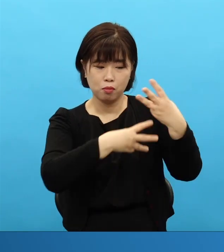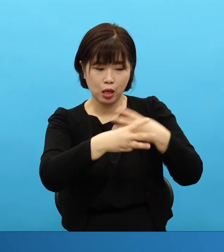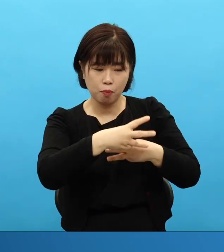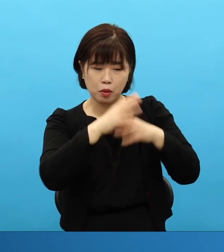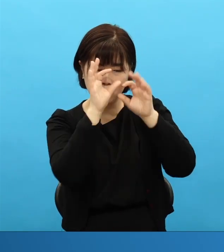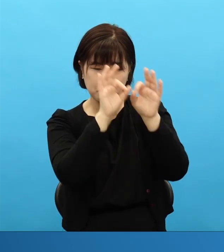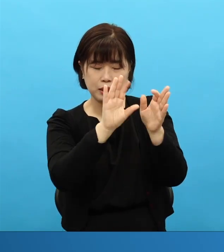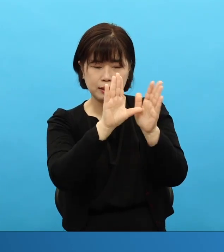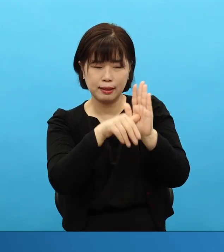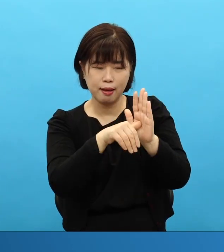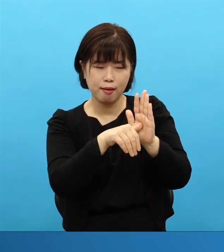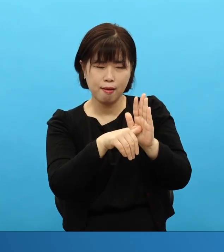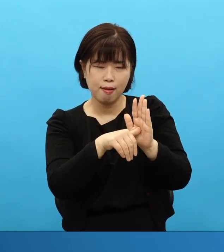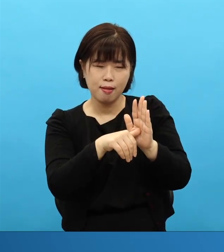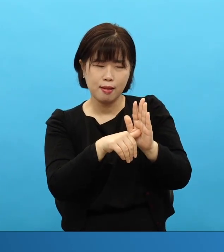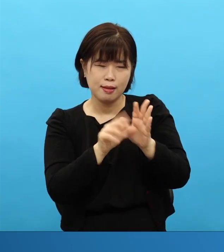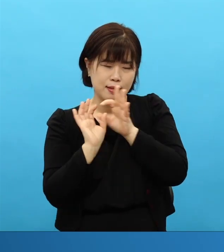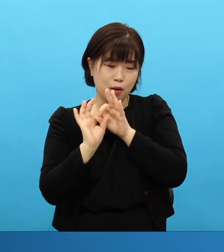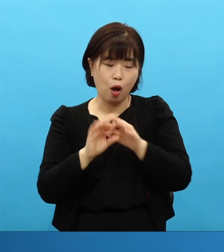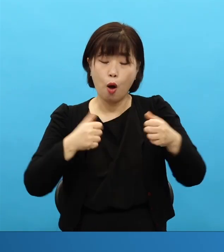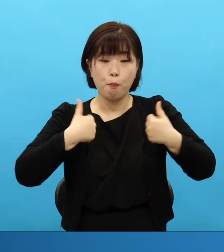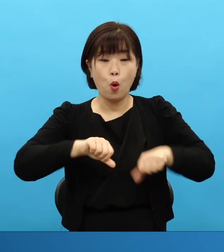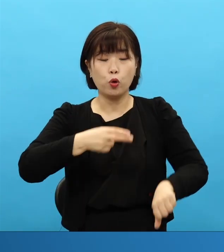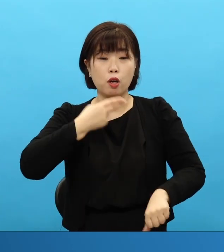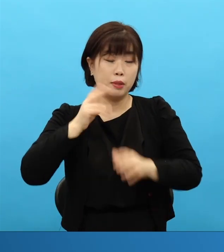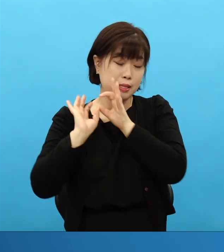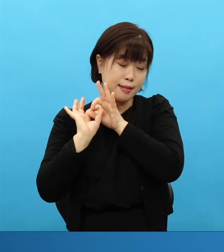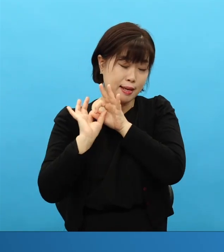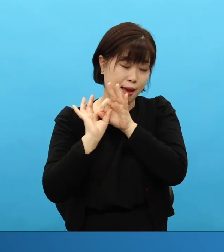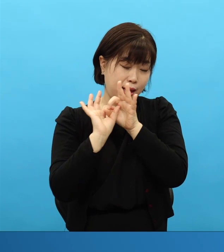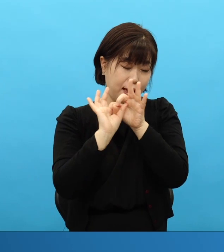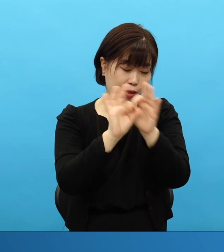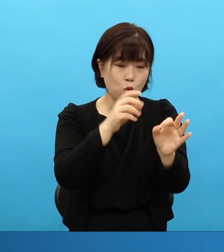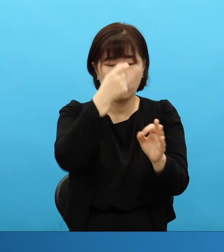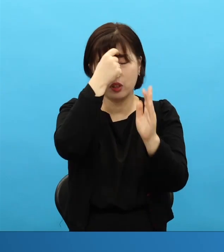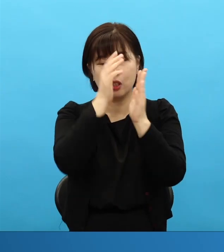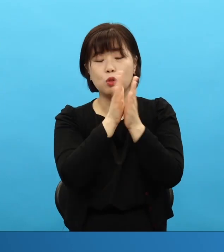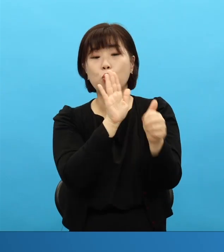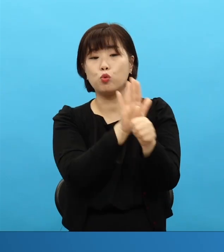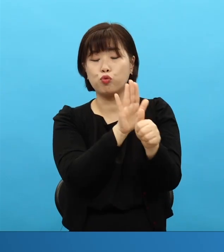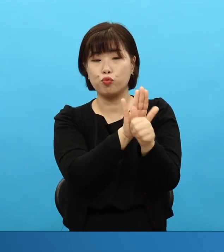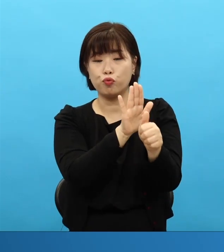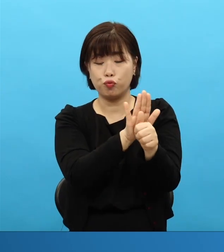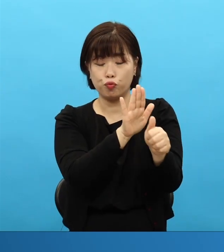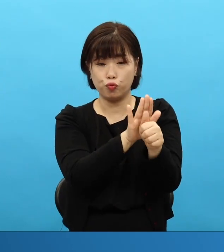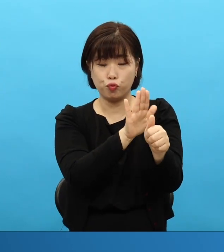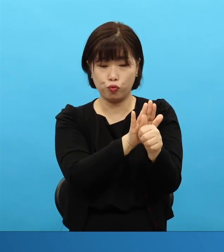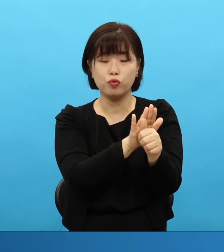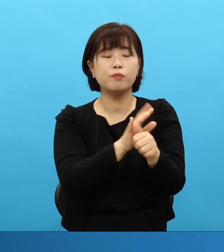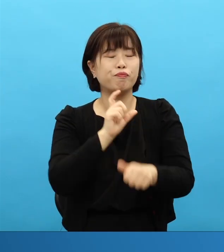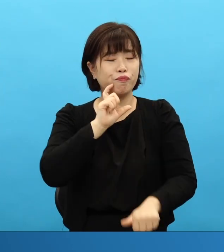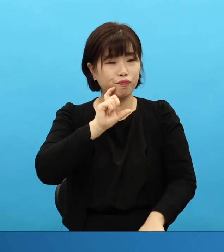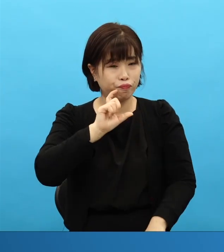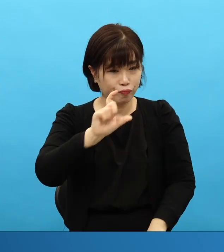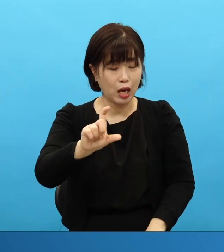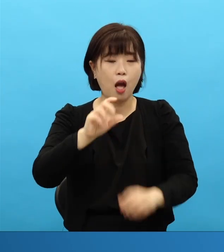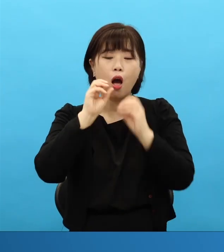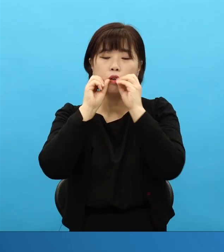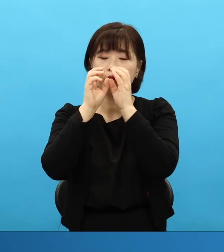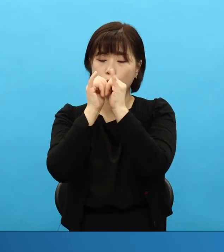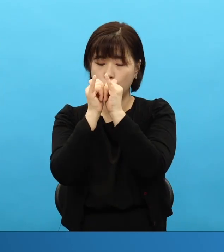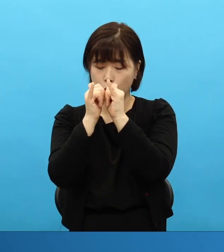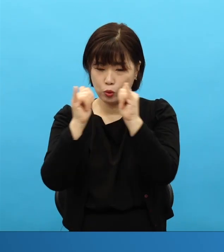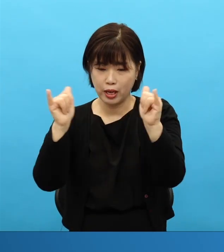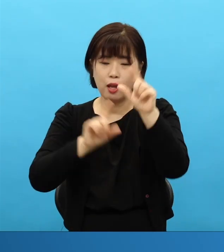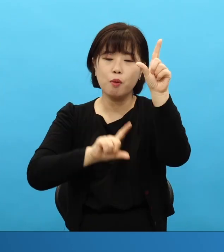위해서 기도의 배경이 되어주셨으면 좋겠고 흔들리지 않는 전도자의 모델로 또 증인으로